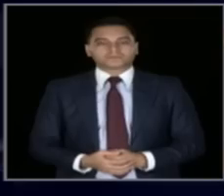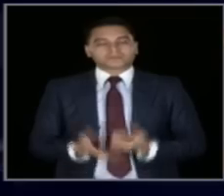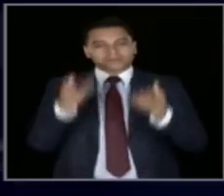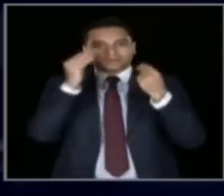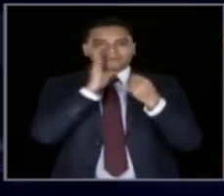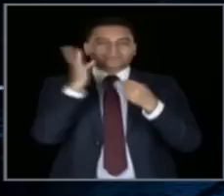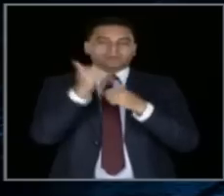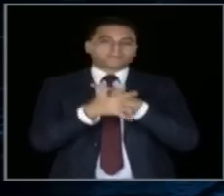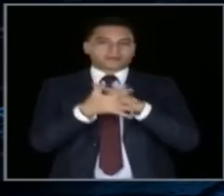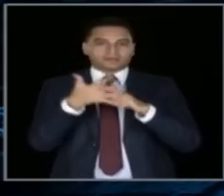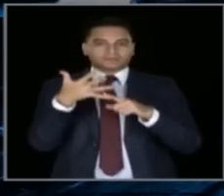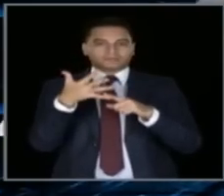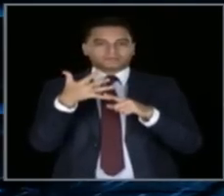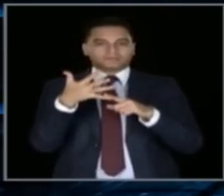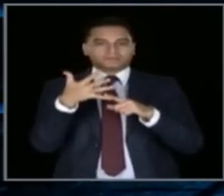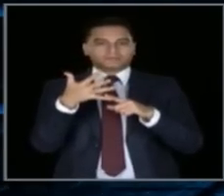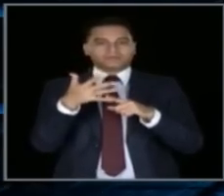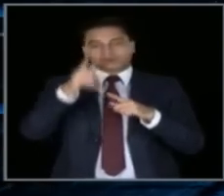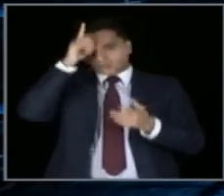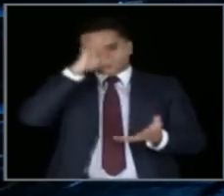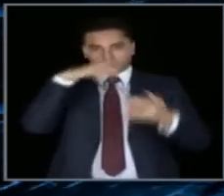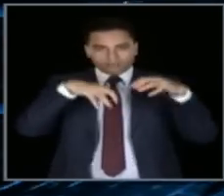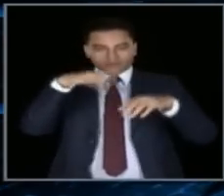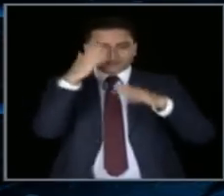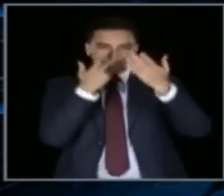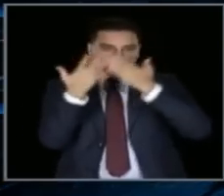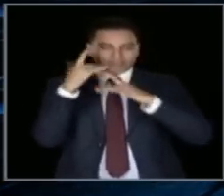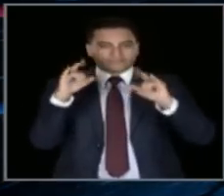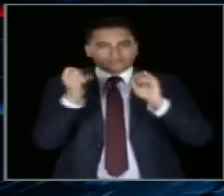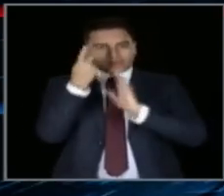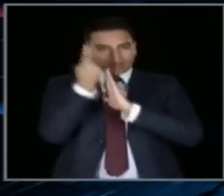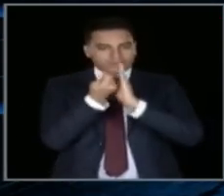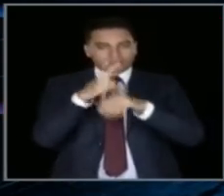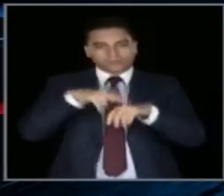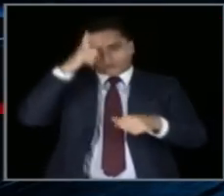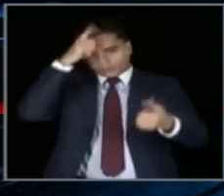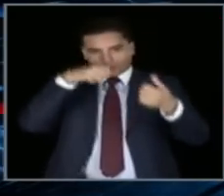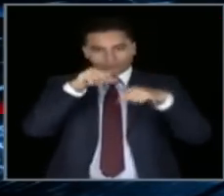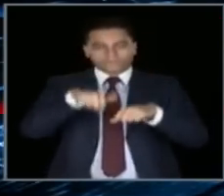العلم خمس مجالات: جغرافيا، تاريخ، 50-50، أدب، وعلوم.